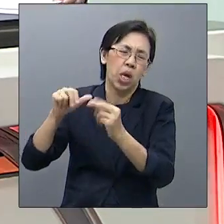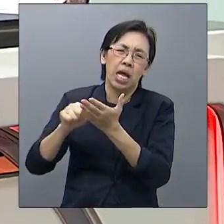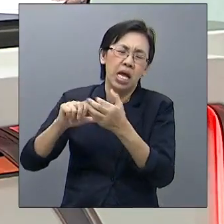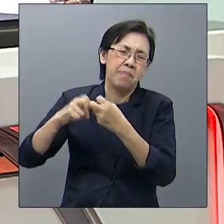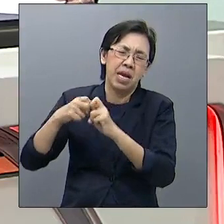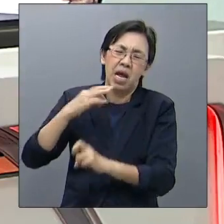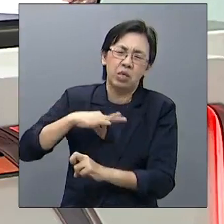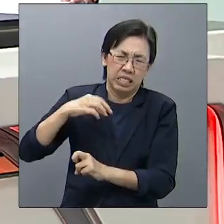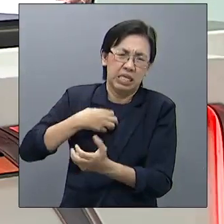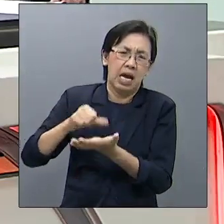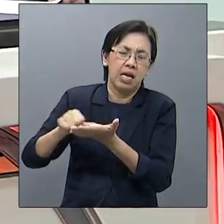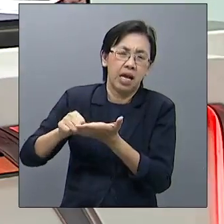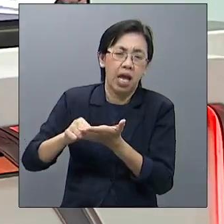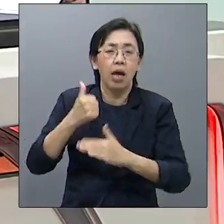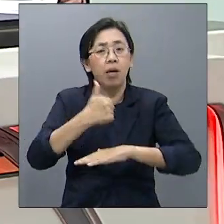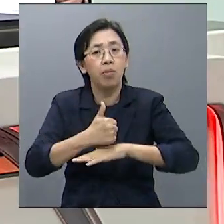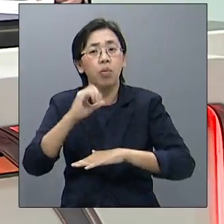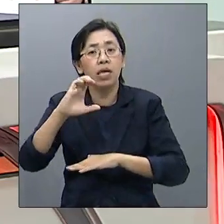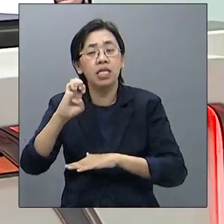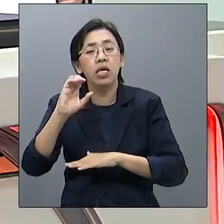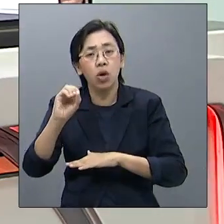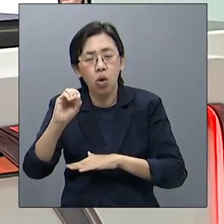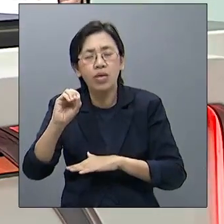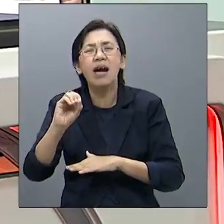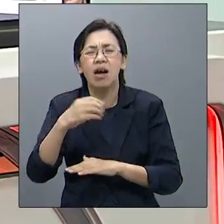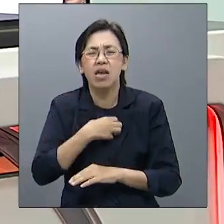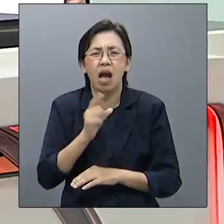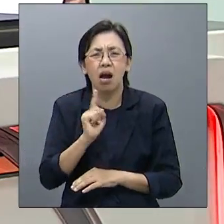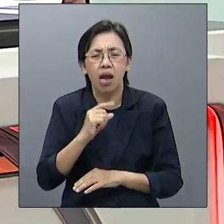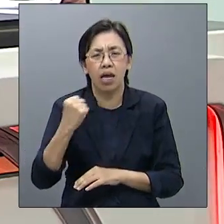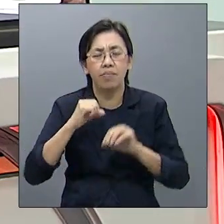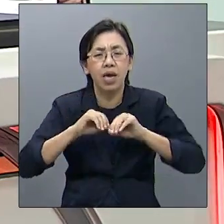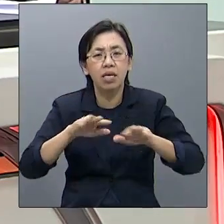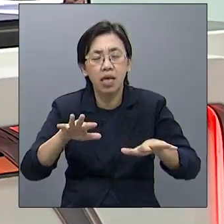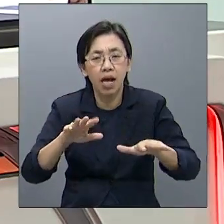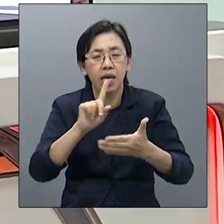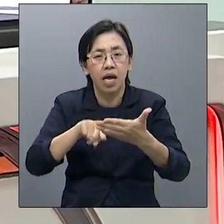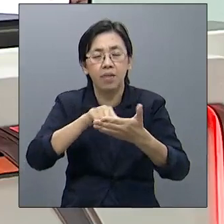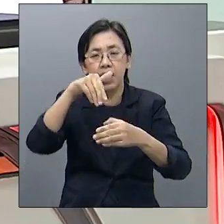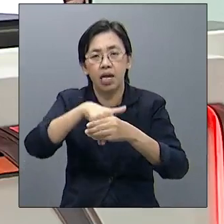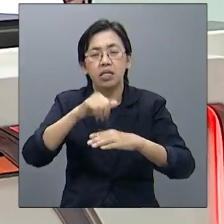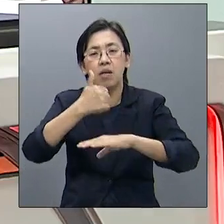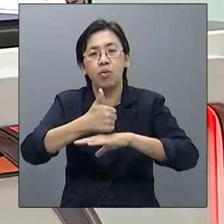าจจะรวมไปถึงเรื่องของผู้วา CEO ด้วยก็ได้นะคะ เรีกร้องการกระจายอำนาจผ่านการเลือกตงพ PU conce